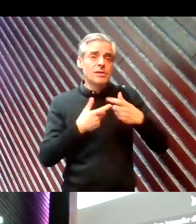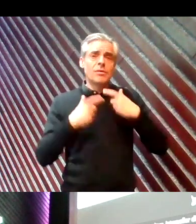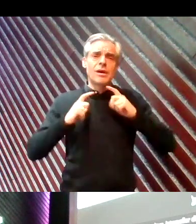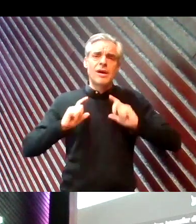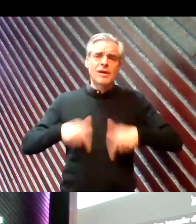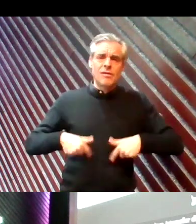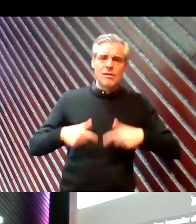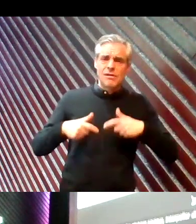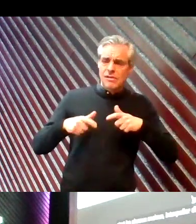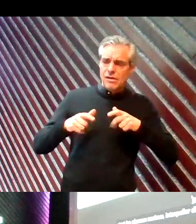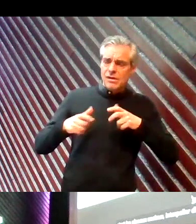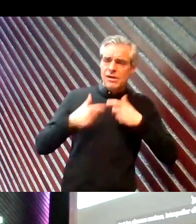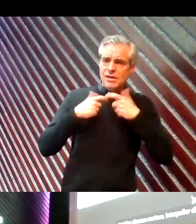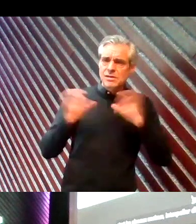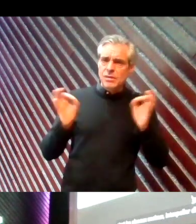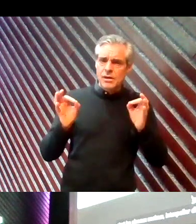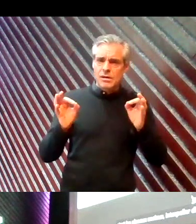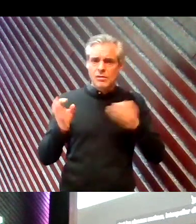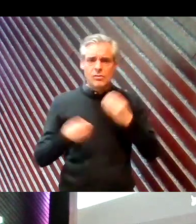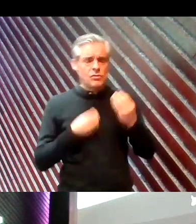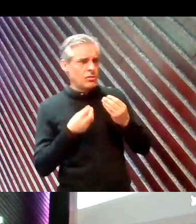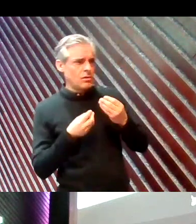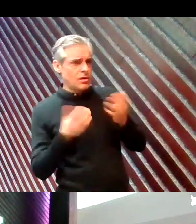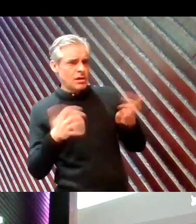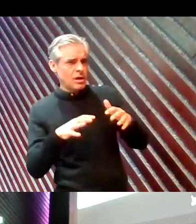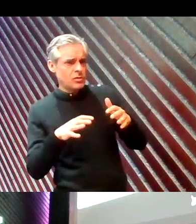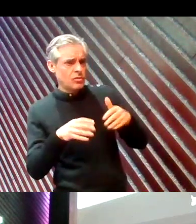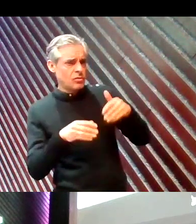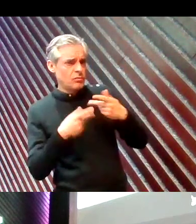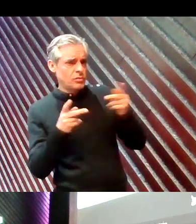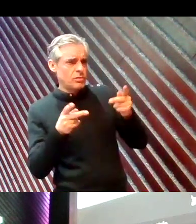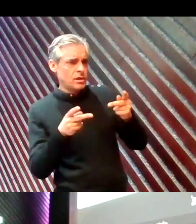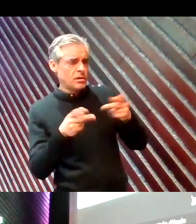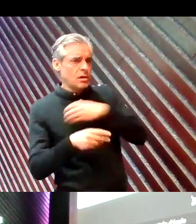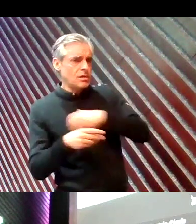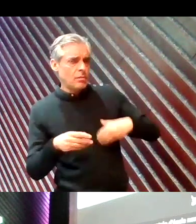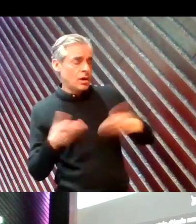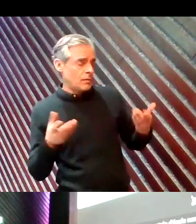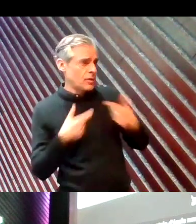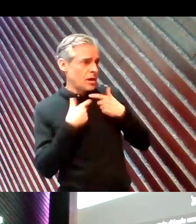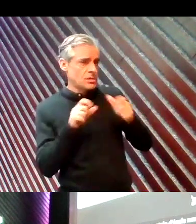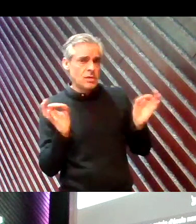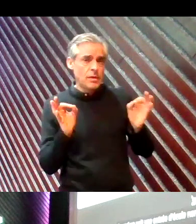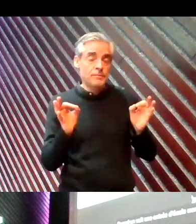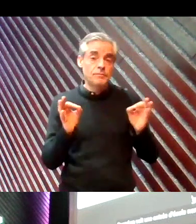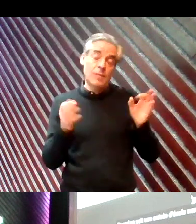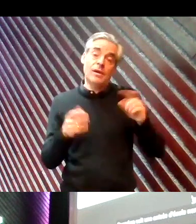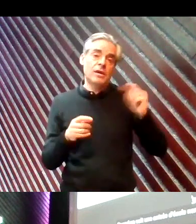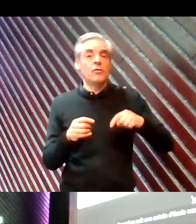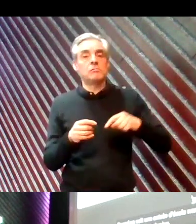école qui n'est pas accessible, alors qu'on voit la réunion publique d'un maire dans la mairie qui n'est pas accessible, etc.